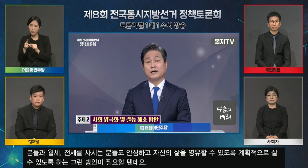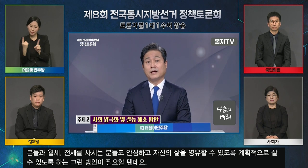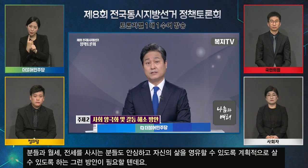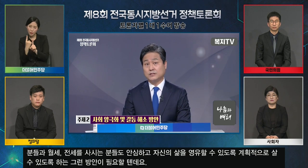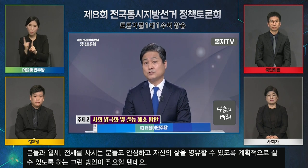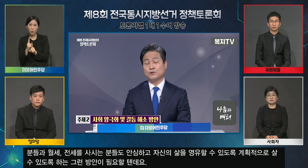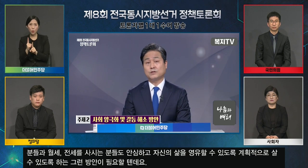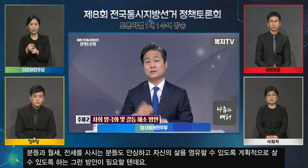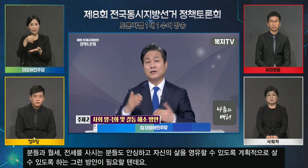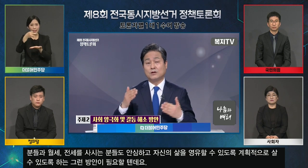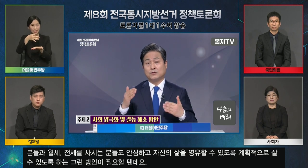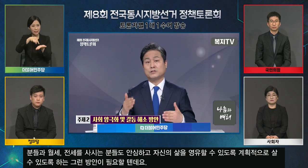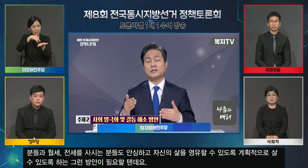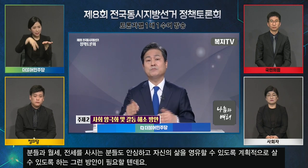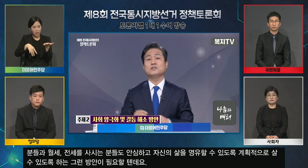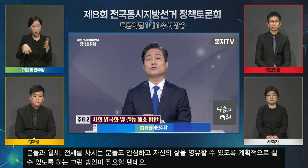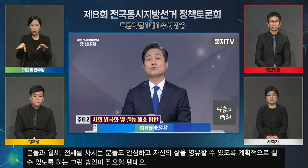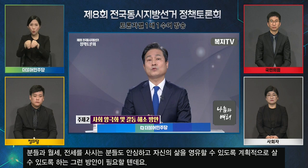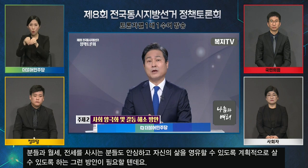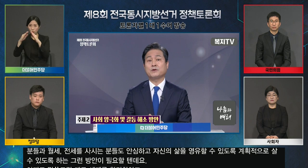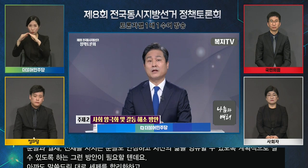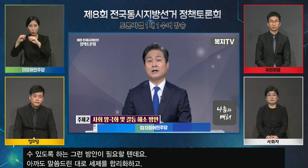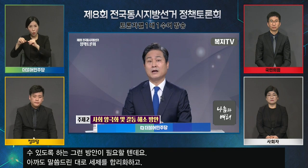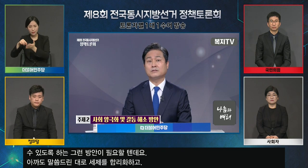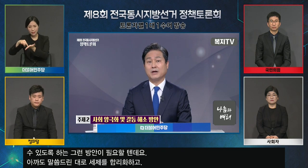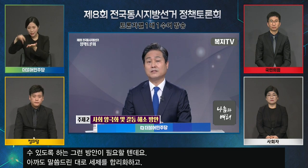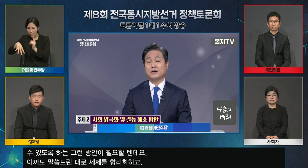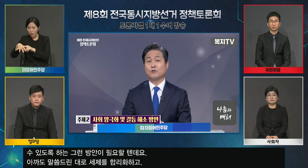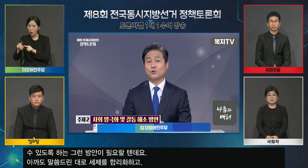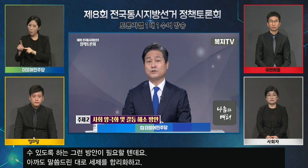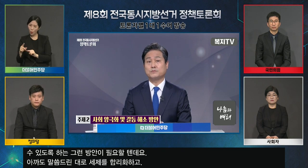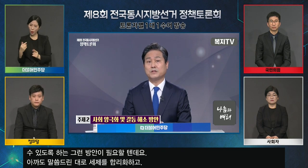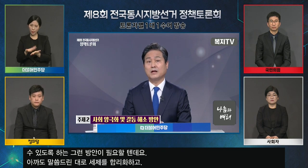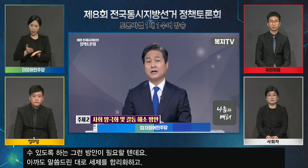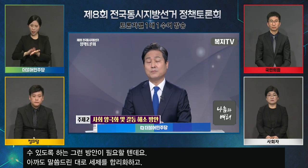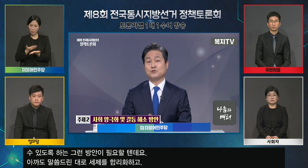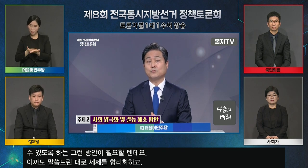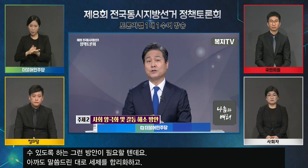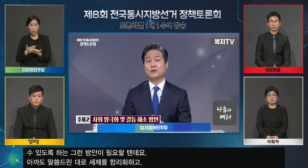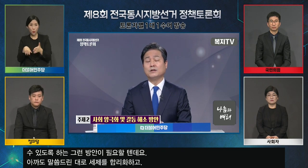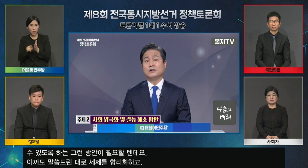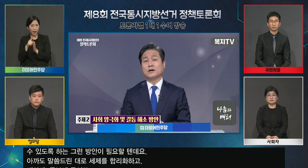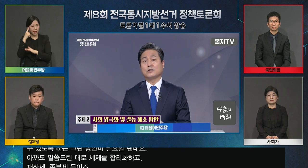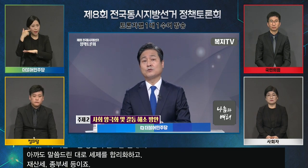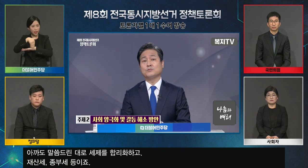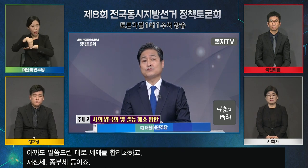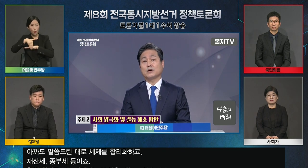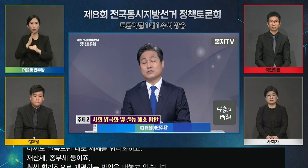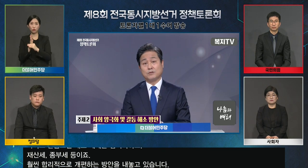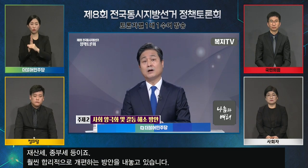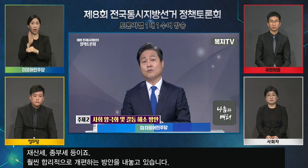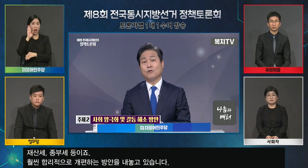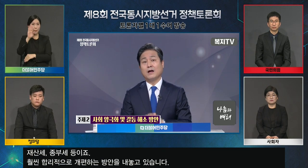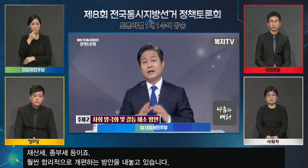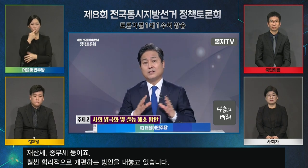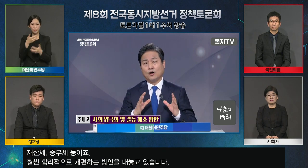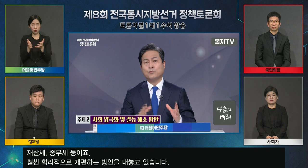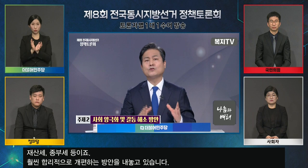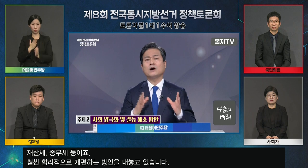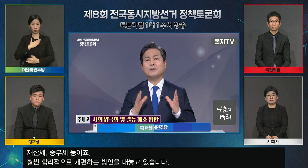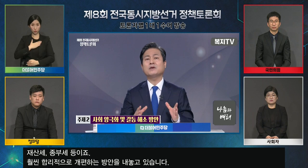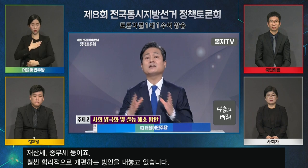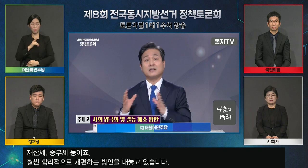종부세 등이죠. 이걸 훨씬 합리적으로 개편하는 방안을 내놓고 있습니다. 앞으로 좀 더 더불어민주당이 정말로